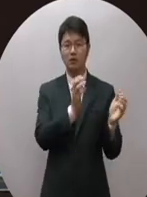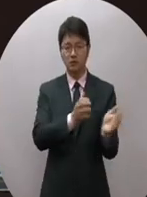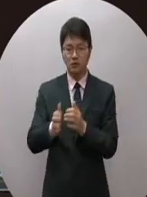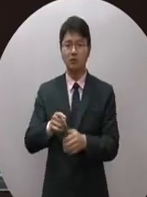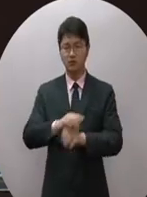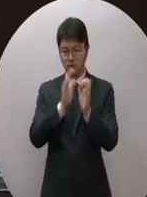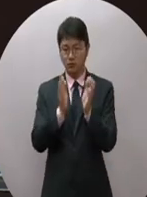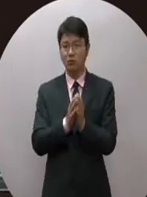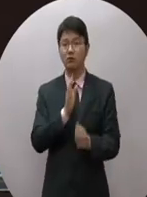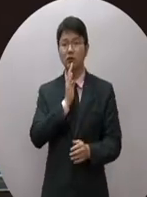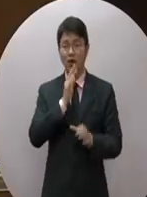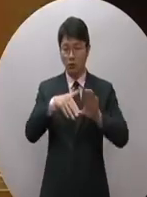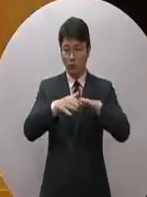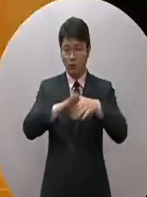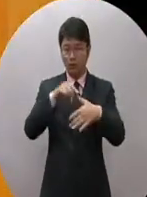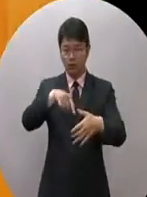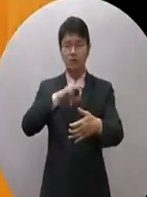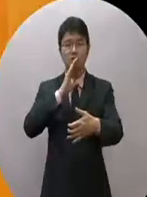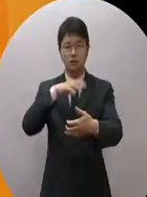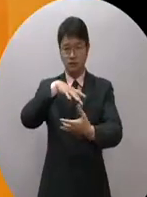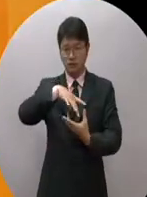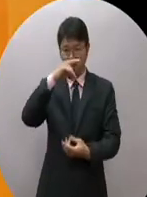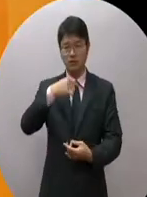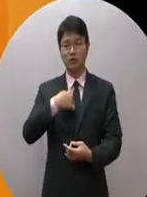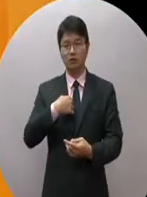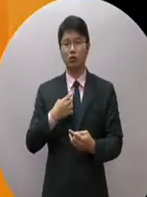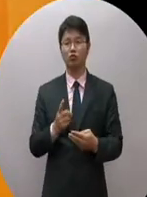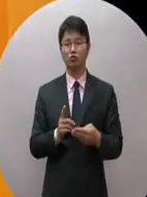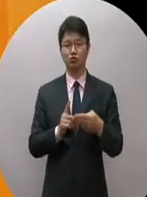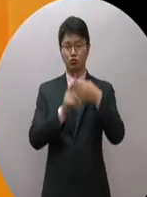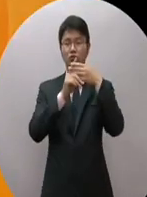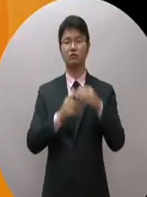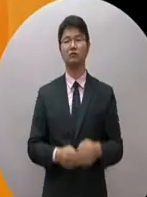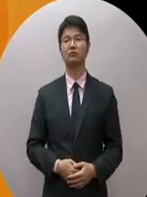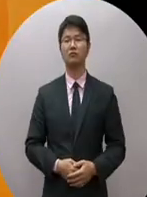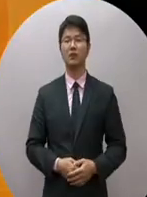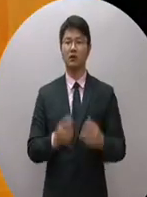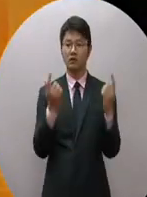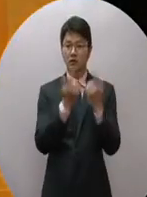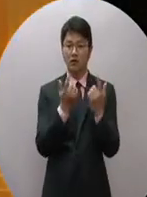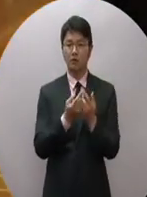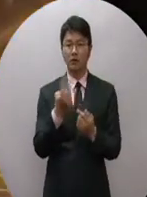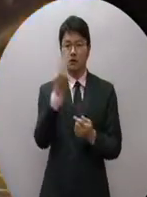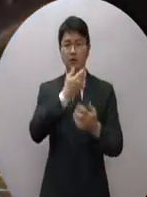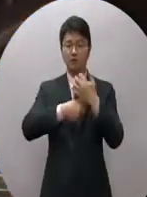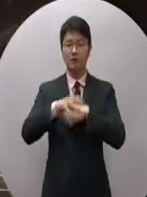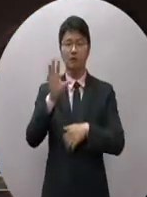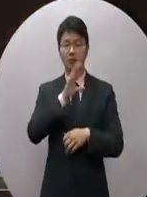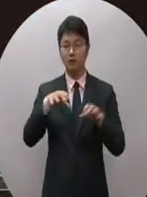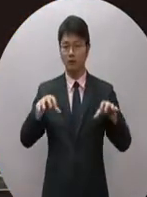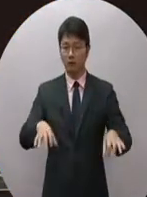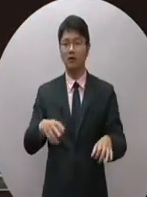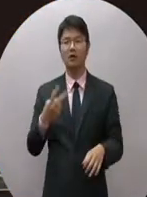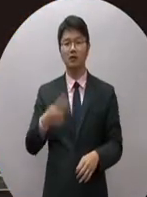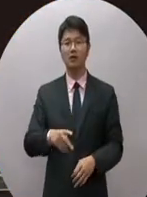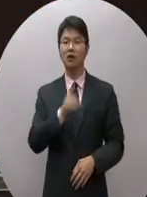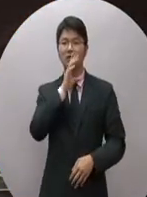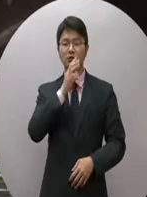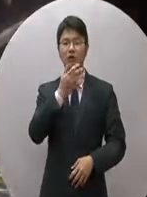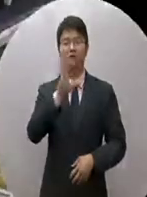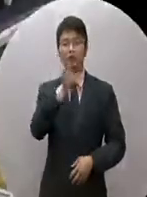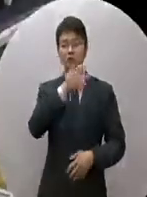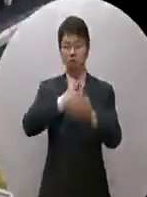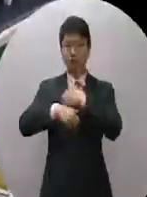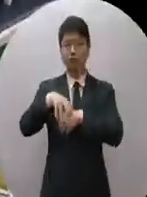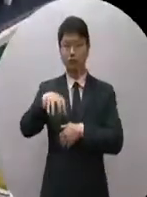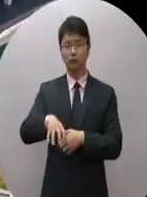骨，文化才是灵魂。台北两厅院、台中歌剧院、高雄卫武营国家艺文中